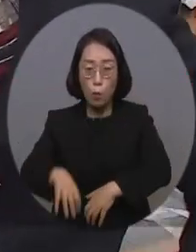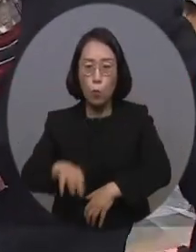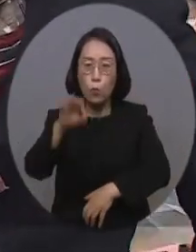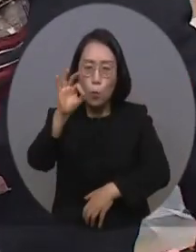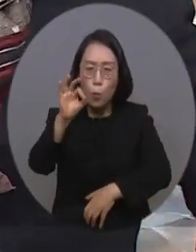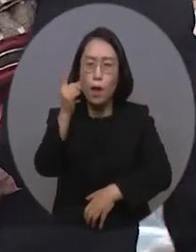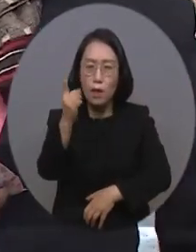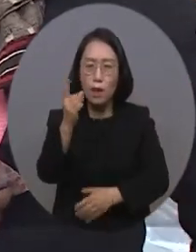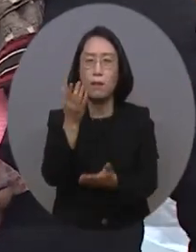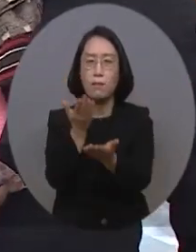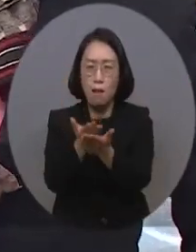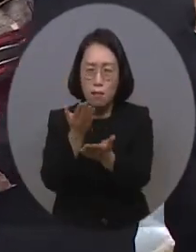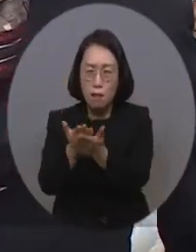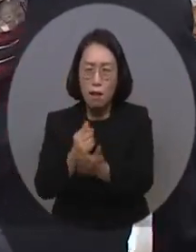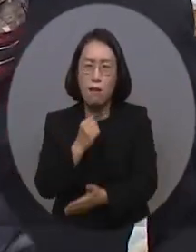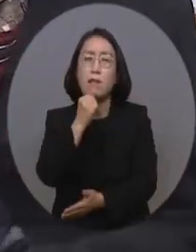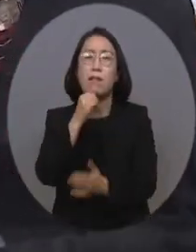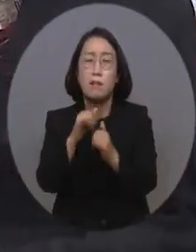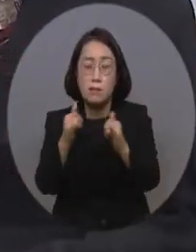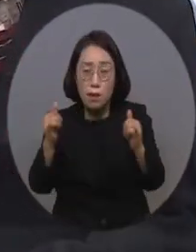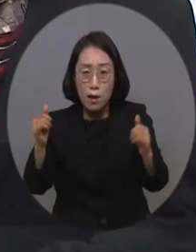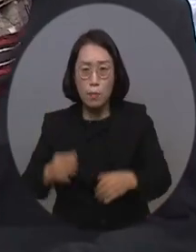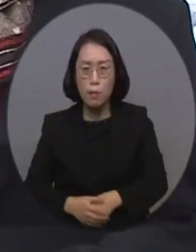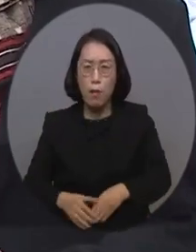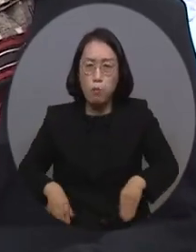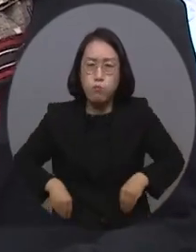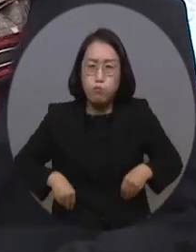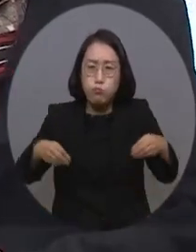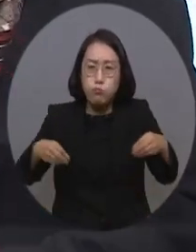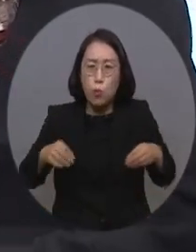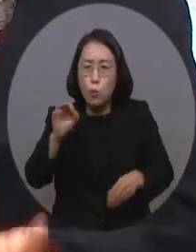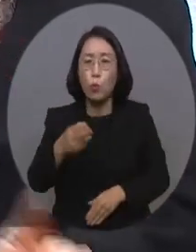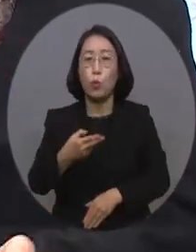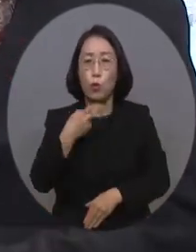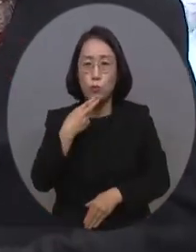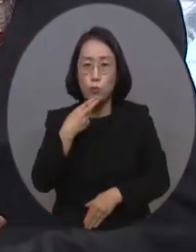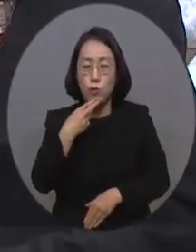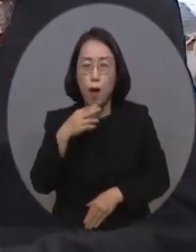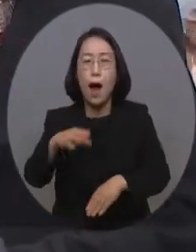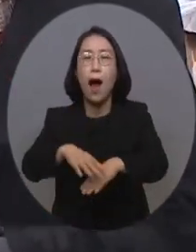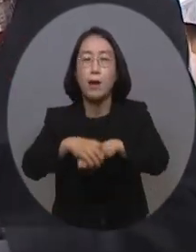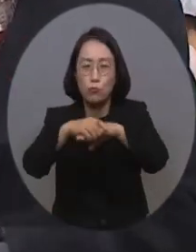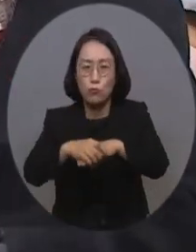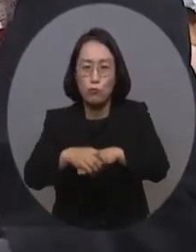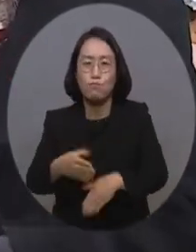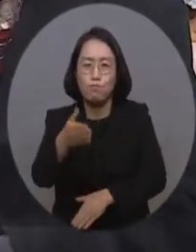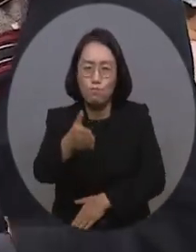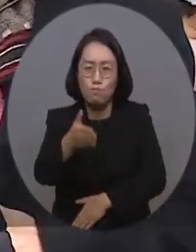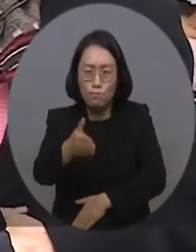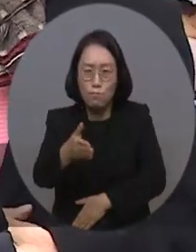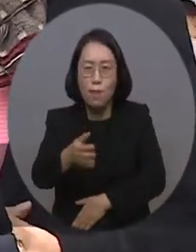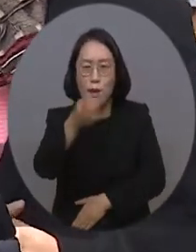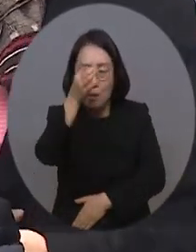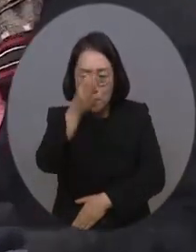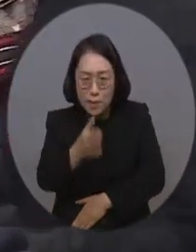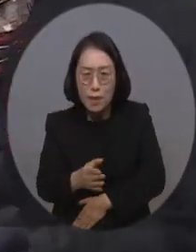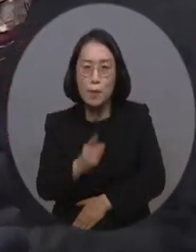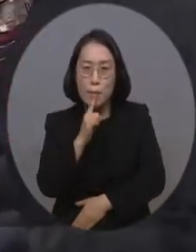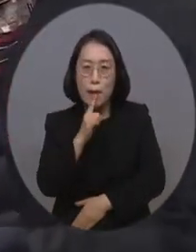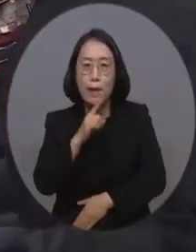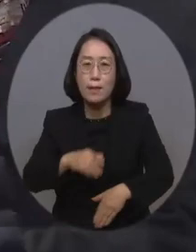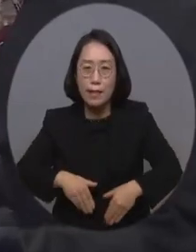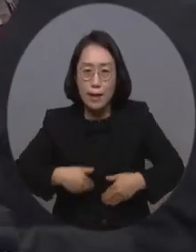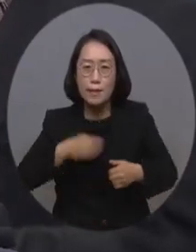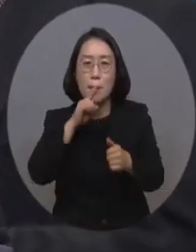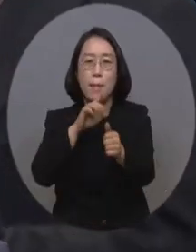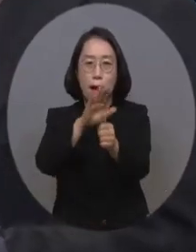푼을 애걸하는 거리인에게 마침 수중에 돈이 없어 악수를 청하며 극히 미안하다는 따뜻한